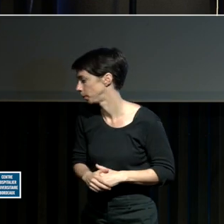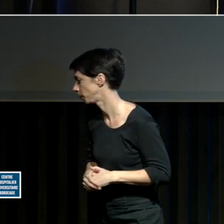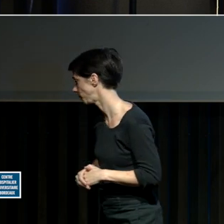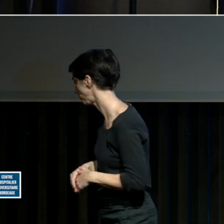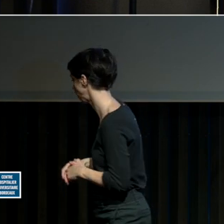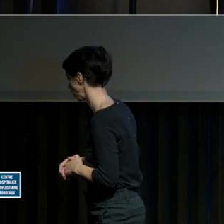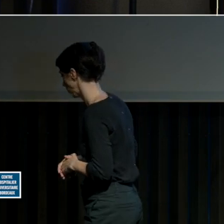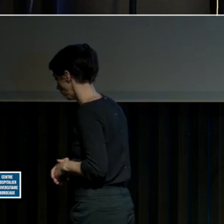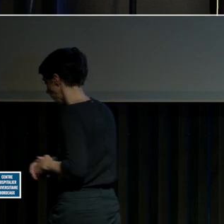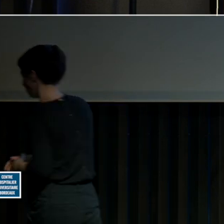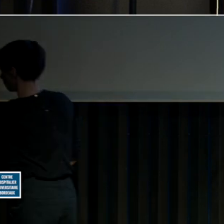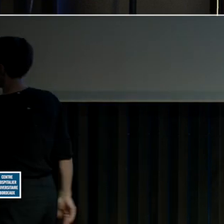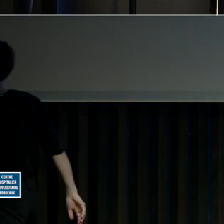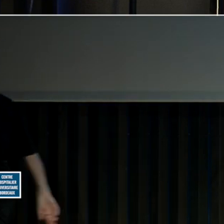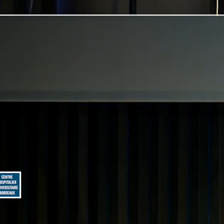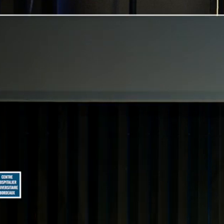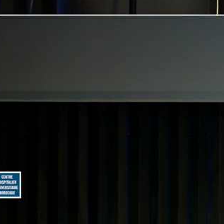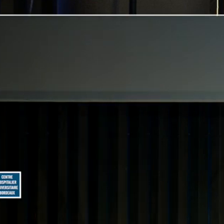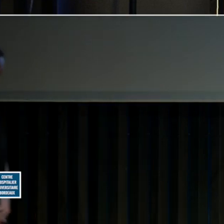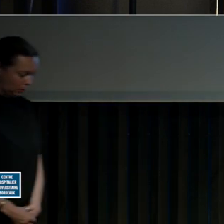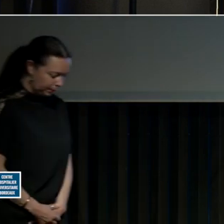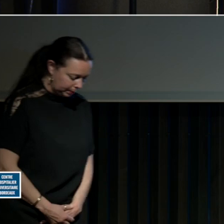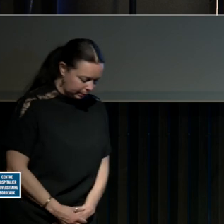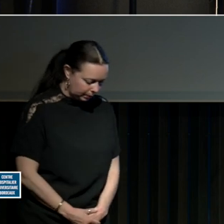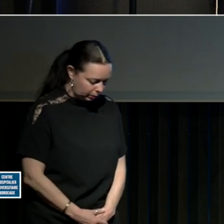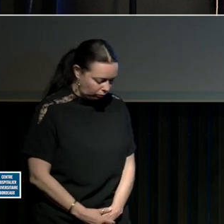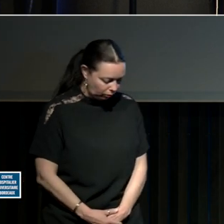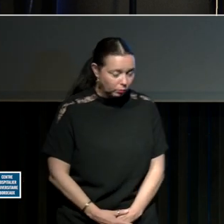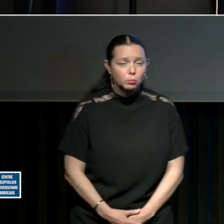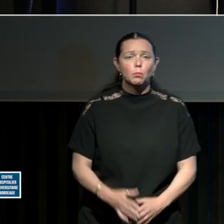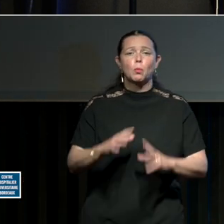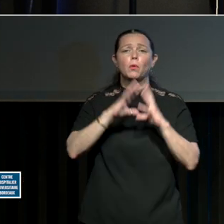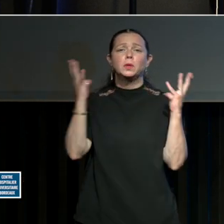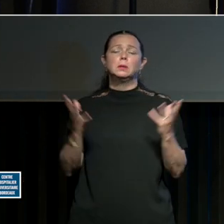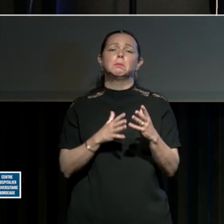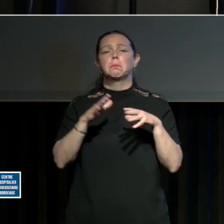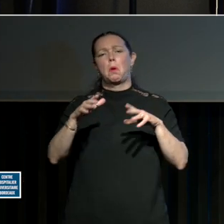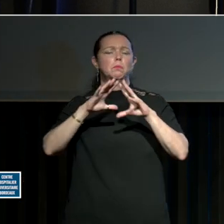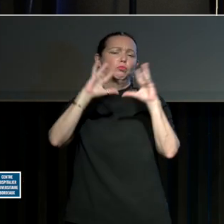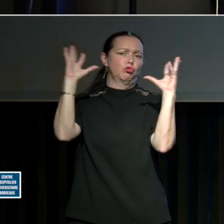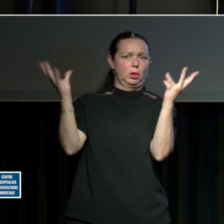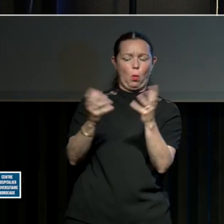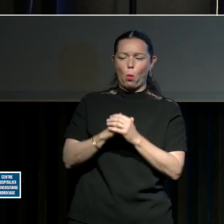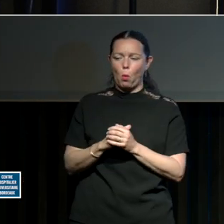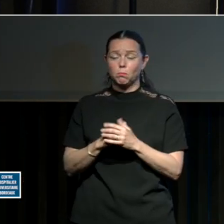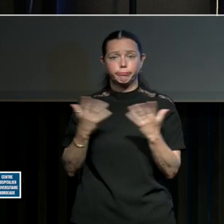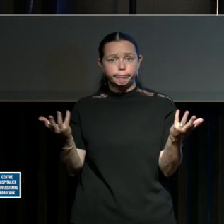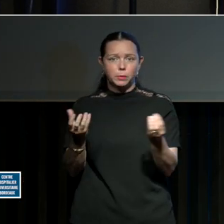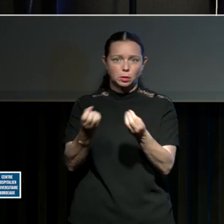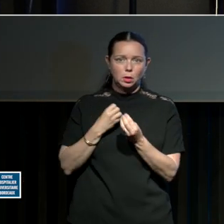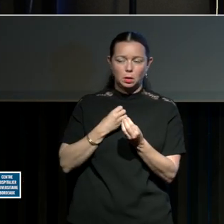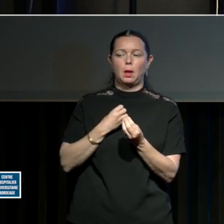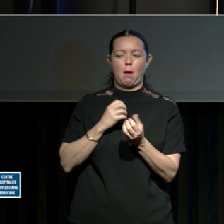Pour finir sur ces aspects un petit peu généraux, tout ceci va nous permettre d'avoir un certain nombre de pistes